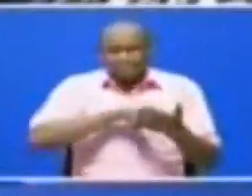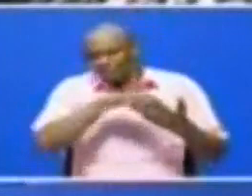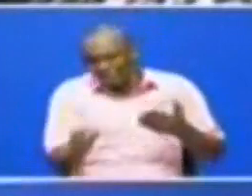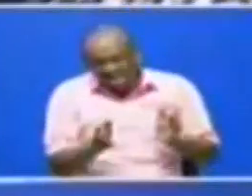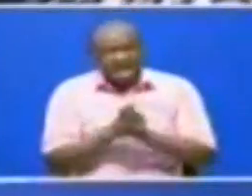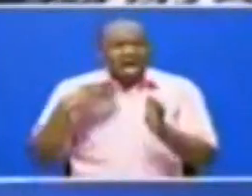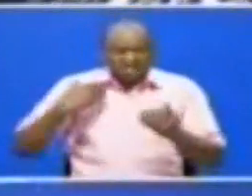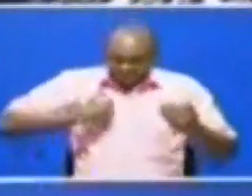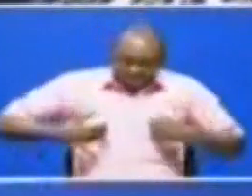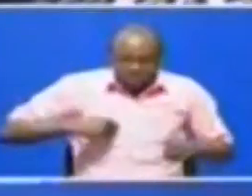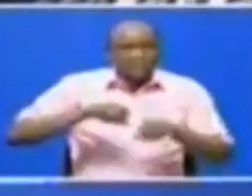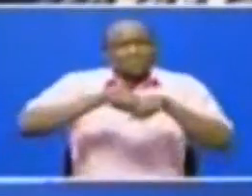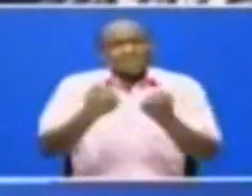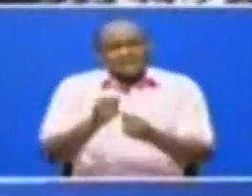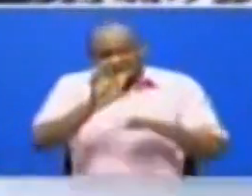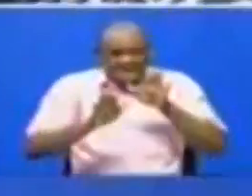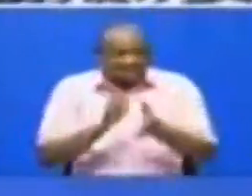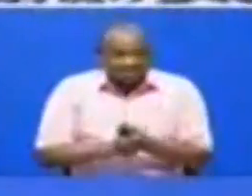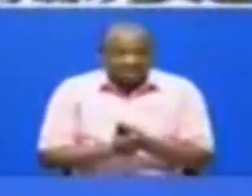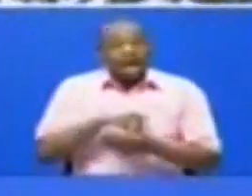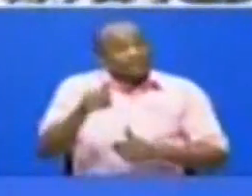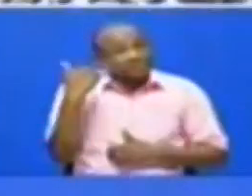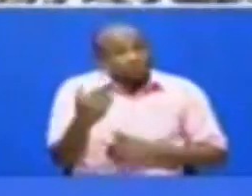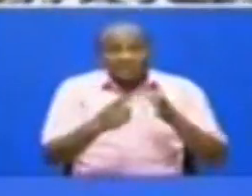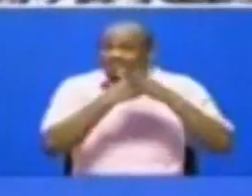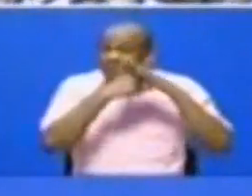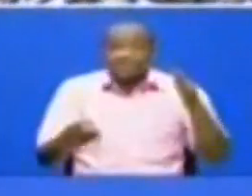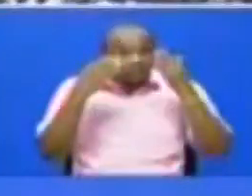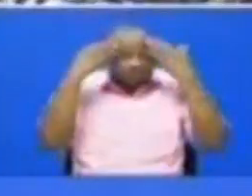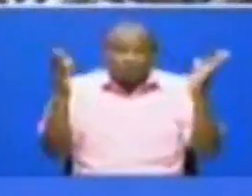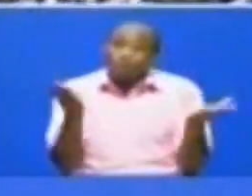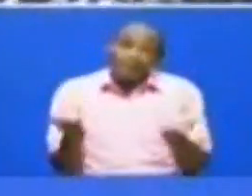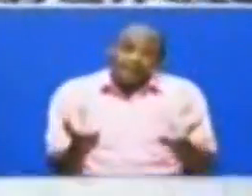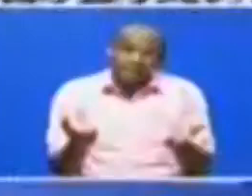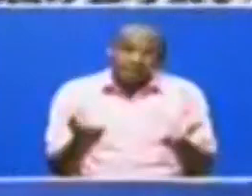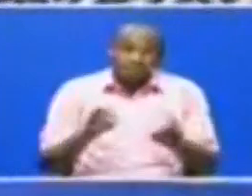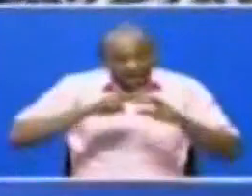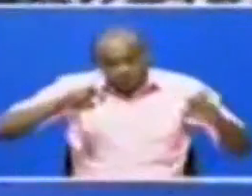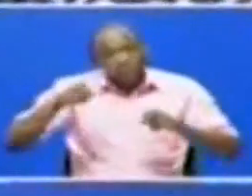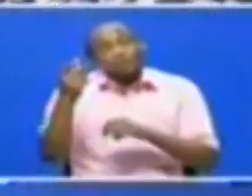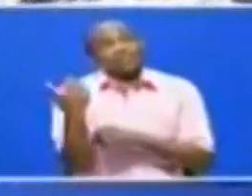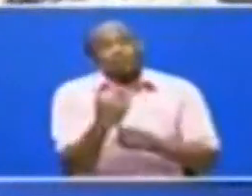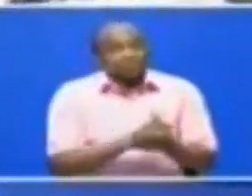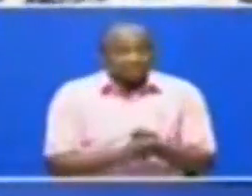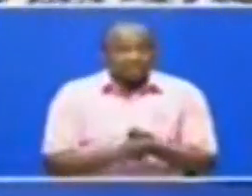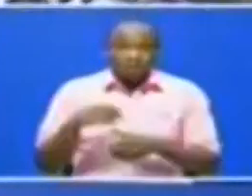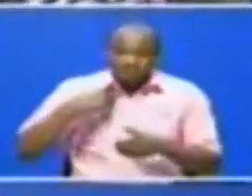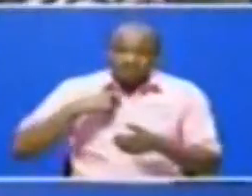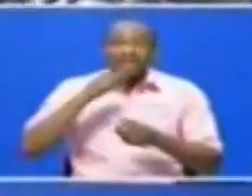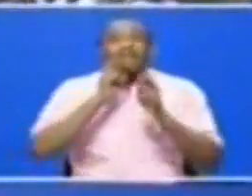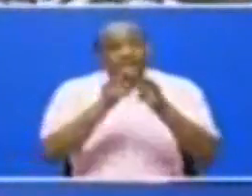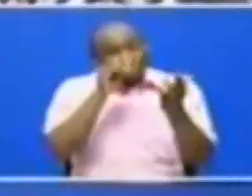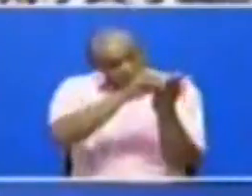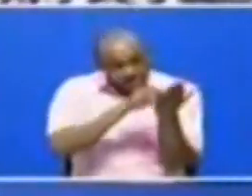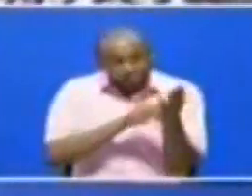watoto, wengine wamevunjika miguu, hata watoto wengine wamepotea, tunazidi hata saa hii tuko hapa tunatafuta watoto. Tukiandikisha majina